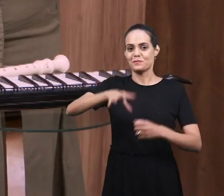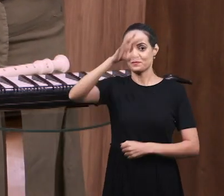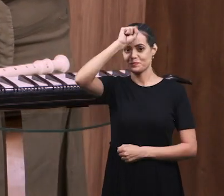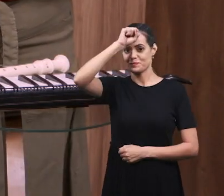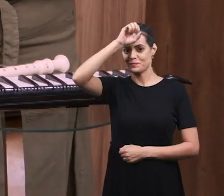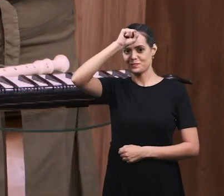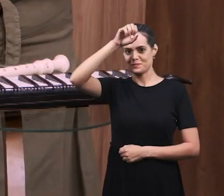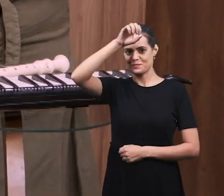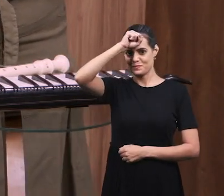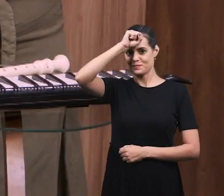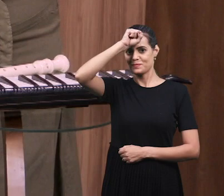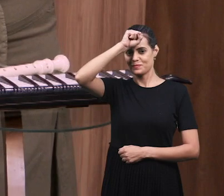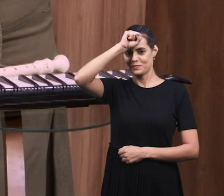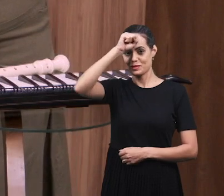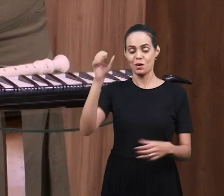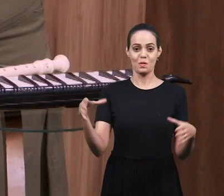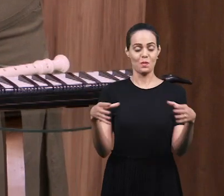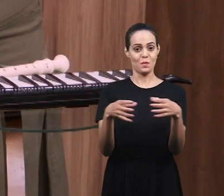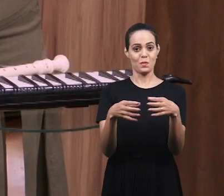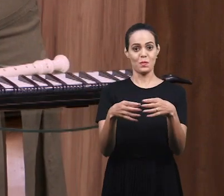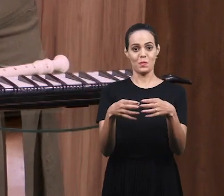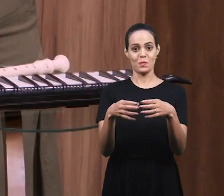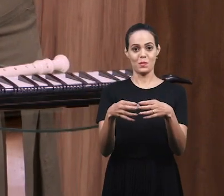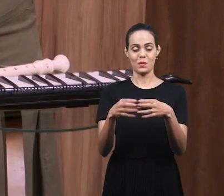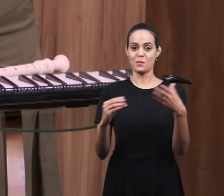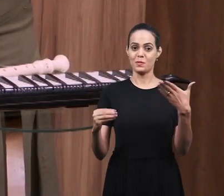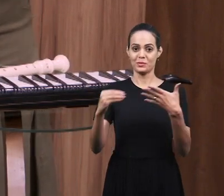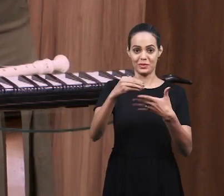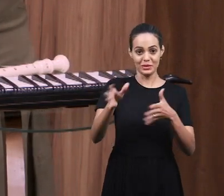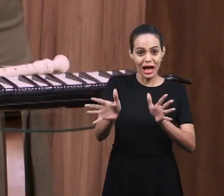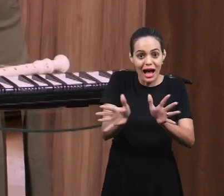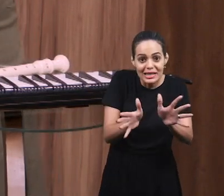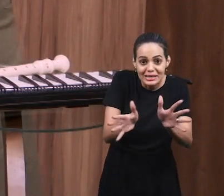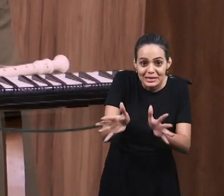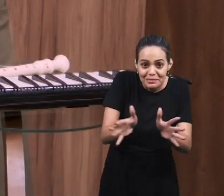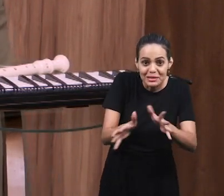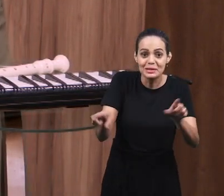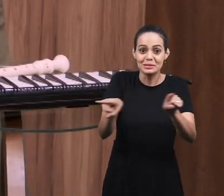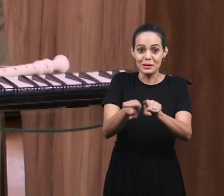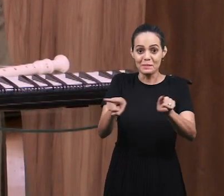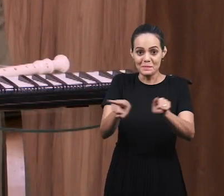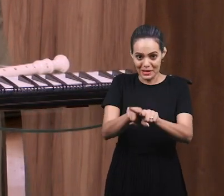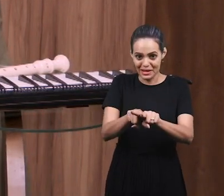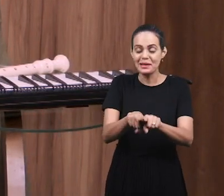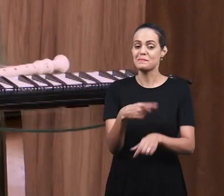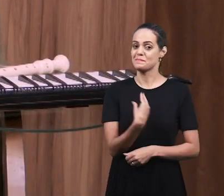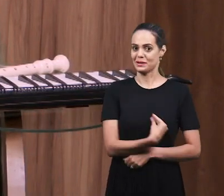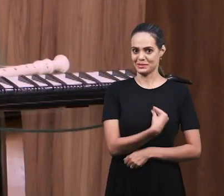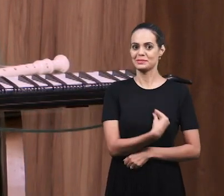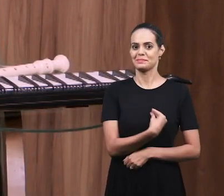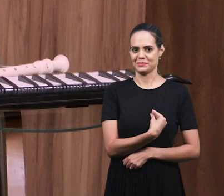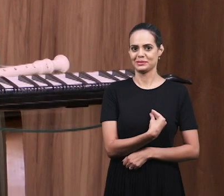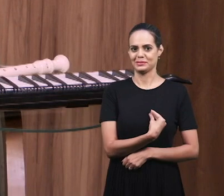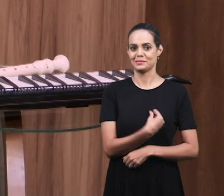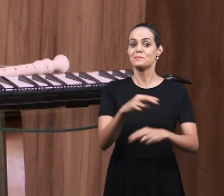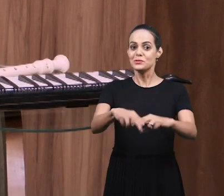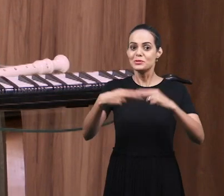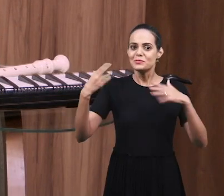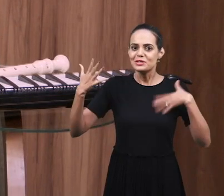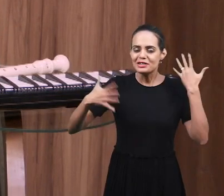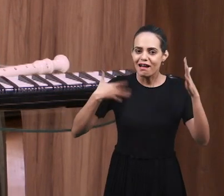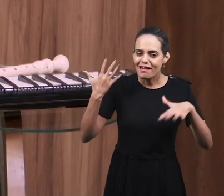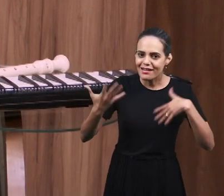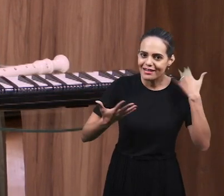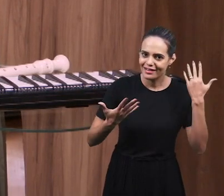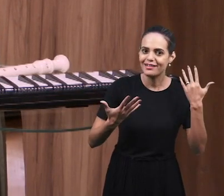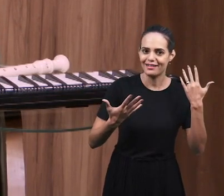stimulent ces enfants dans l'apprentissage de l'instrument. Les personnes dans le groupe d'accessibilité participent de plus en plus. Cela est